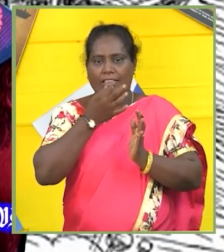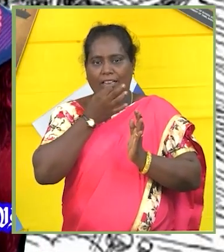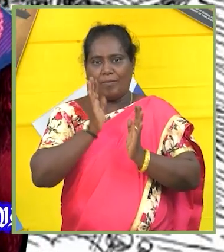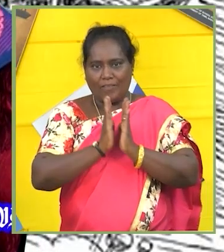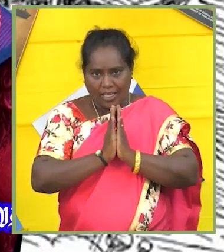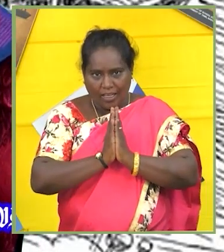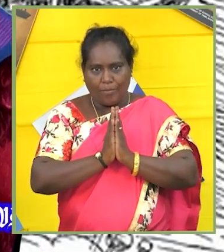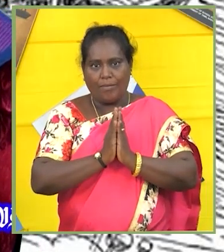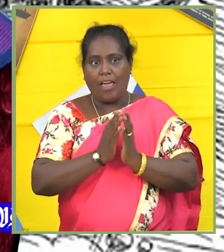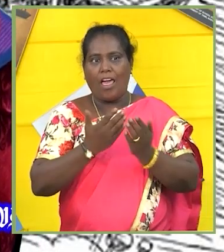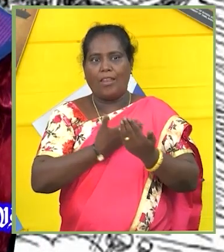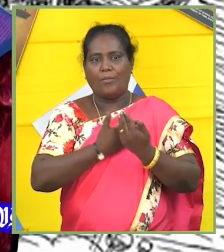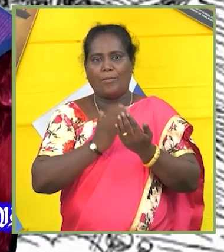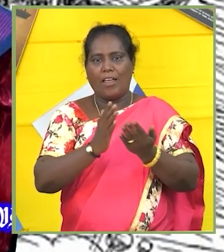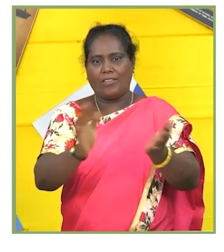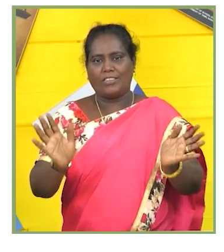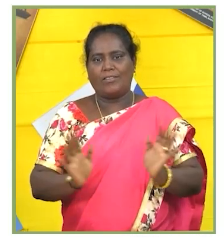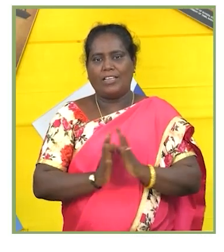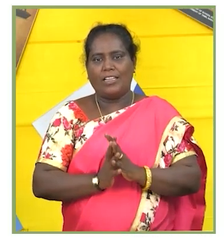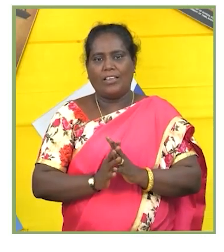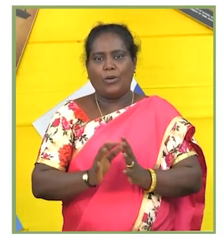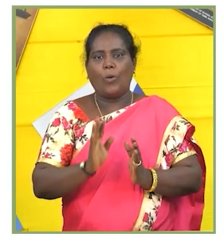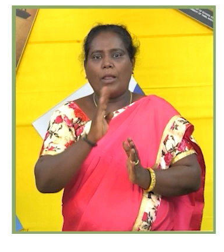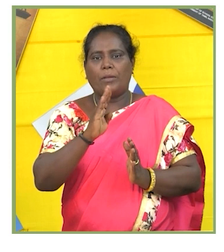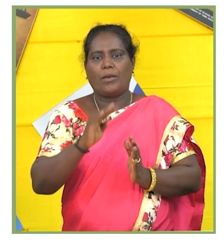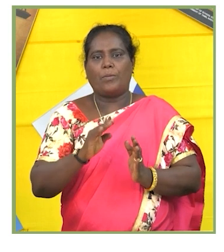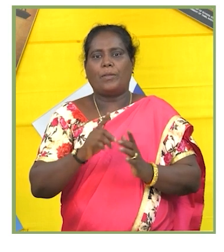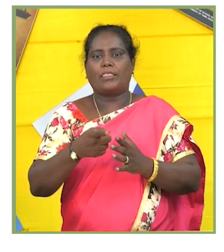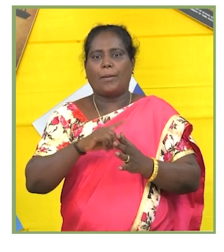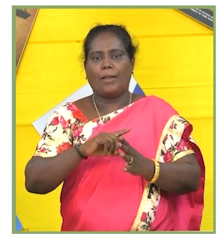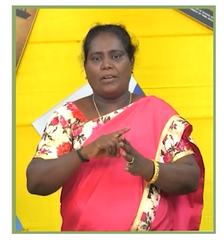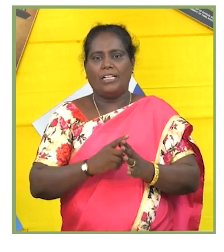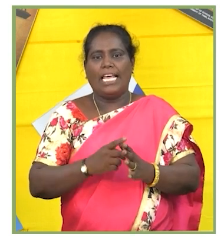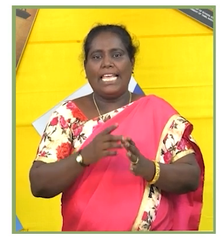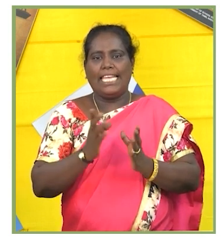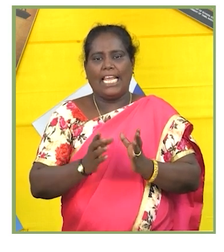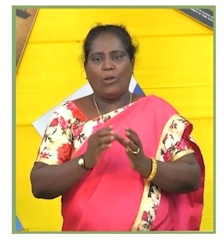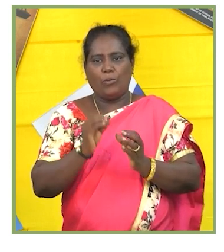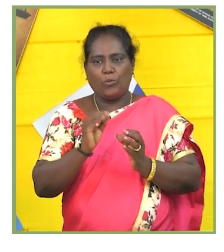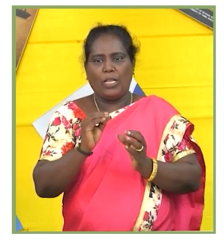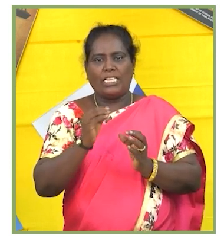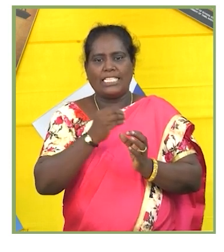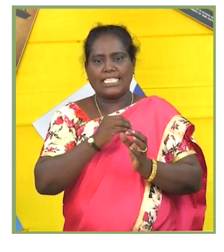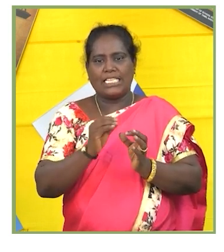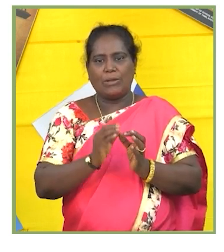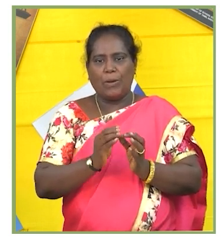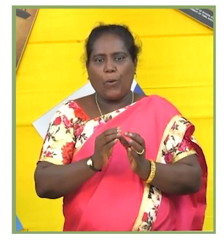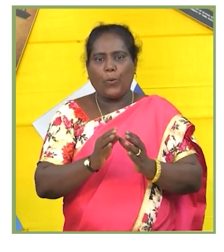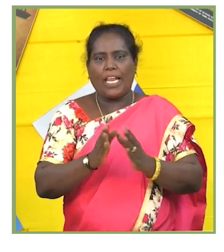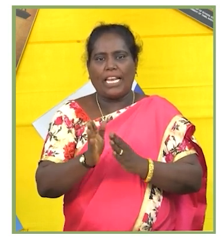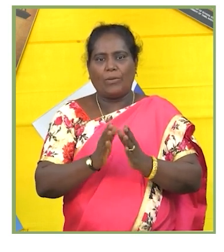அனைவருக்கும் இனிய வணக்கம். அன்பு மாணவ செல்வங்களே, 9ஆம் வகுப்பு தமிழ் இயல் 3 பொருண்மை